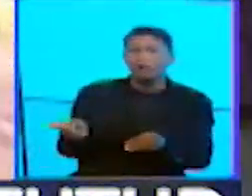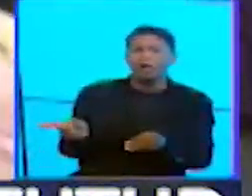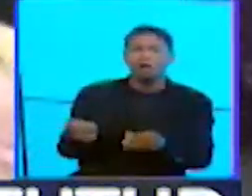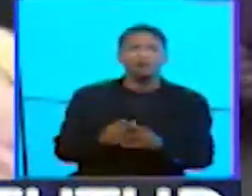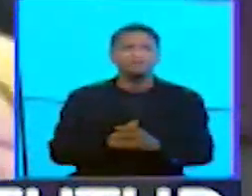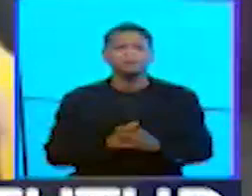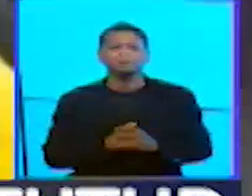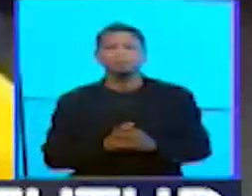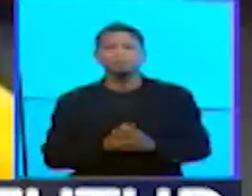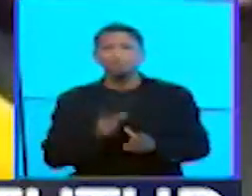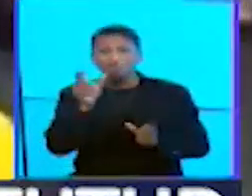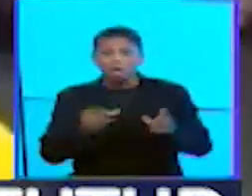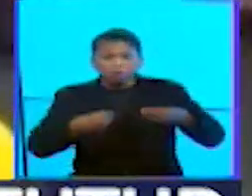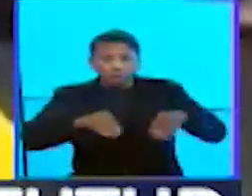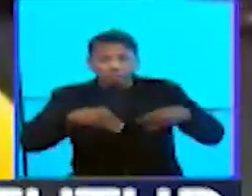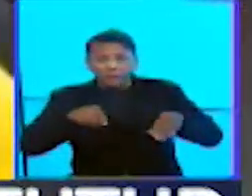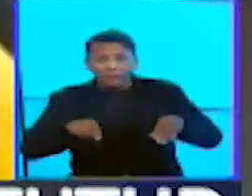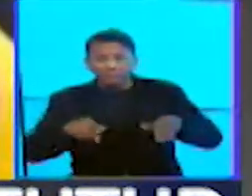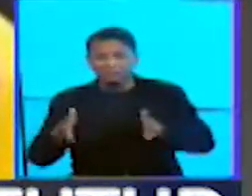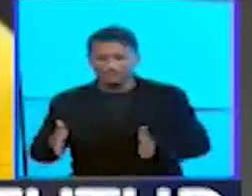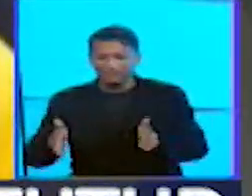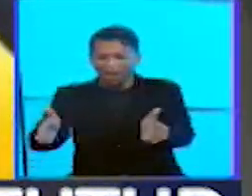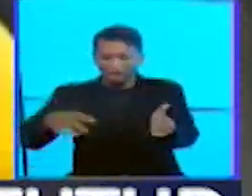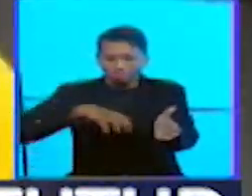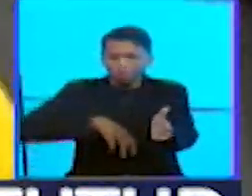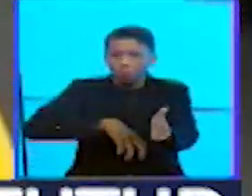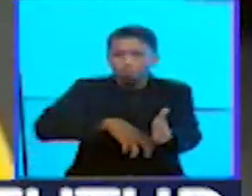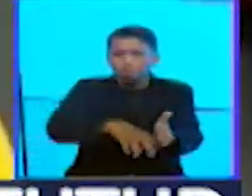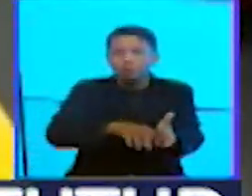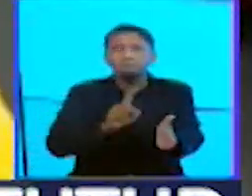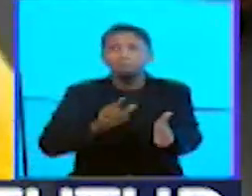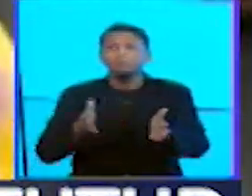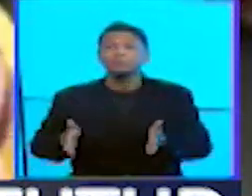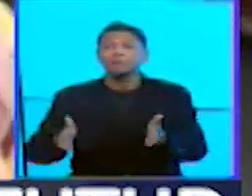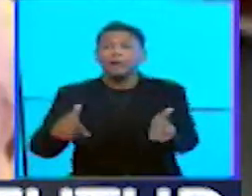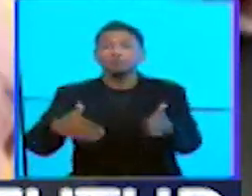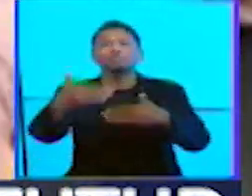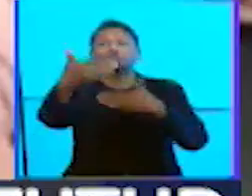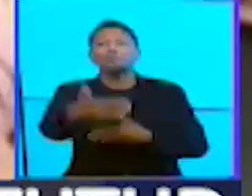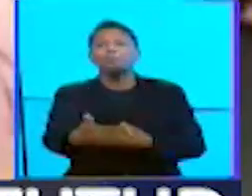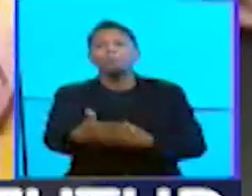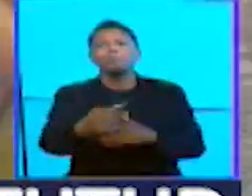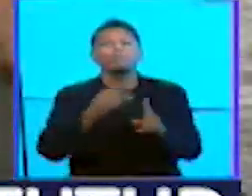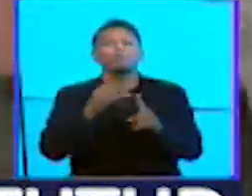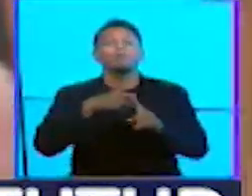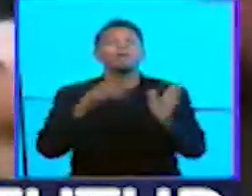Pedagang menikmati nasi liwet di tengah jalan terjadi karena ruas jalan Cihideung ditutup karena penyekatan kendaraan selama PPKM darurat.